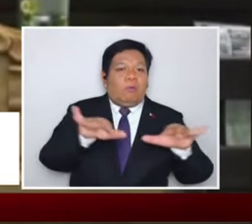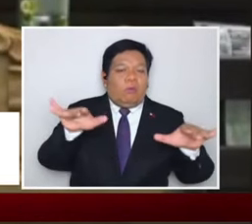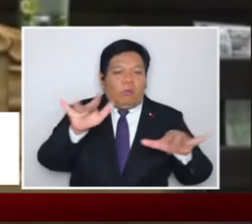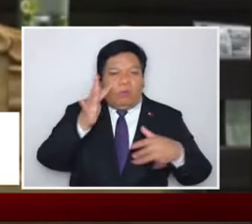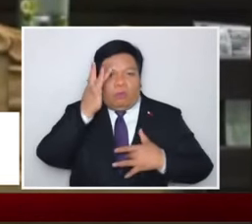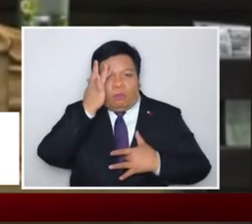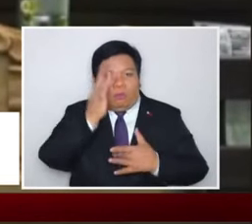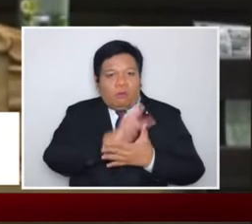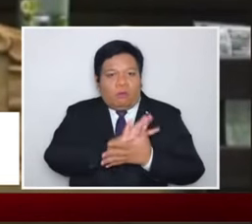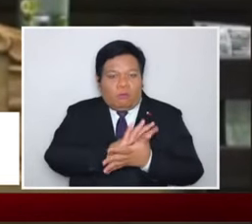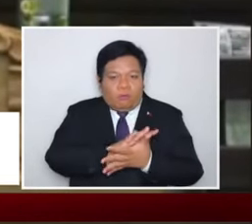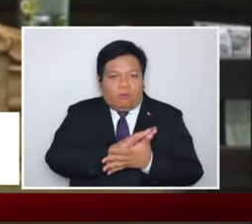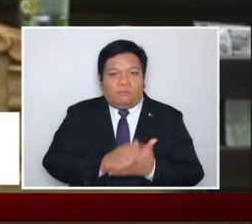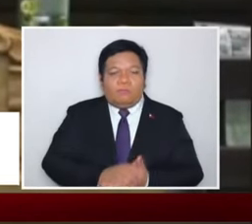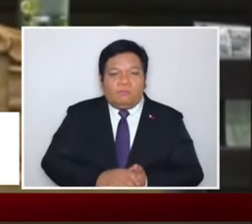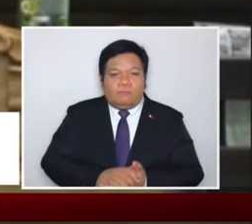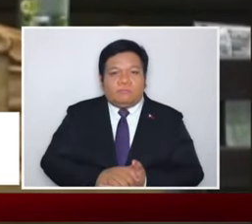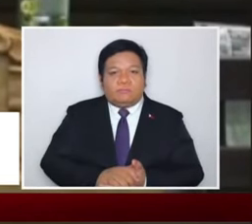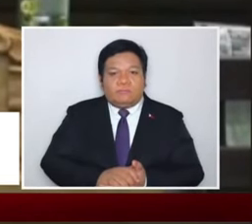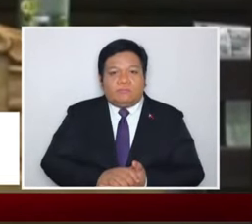pamilya.